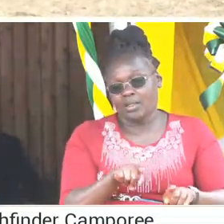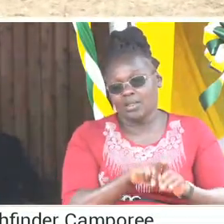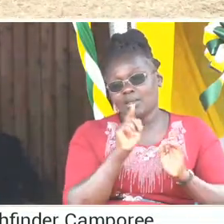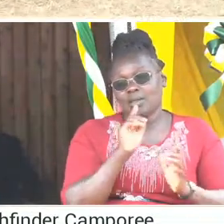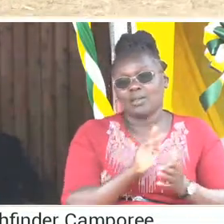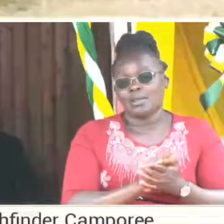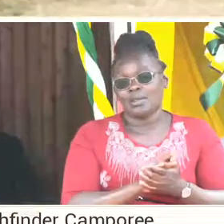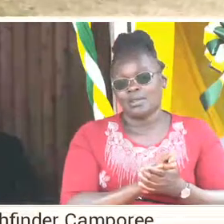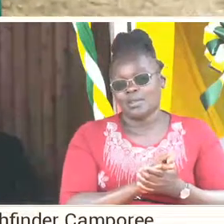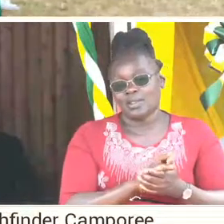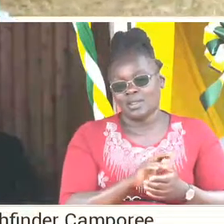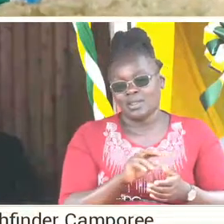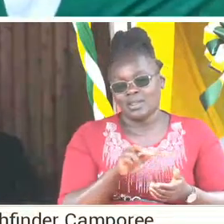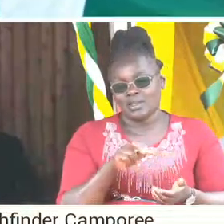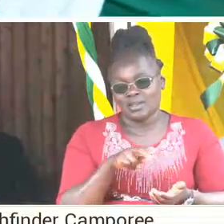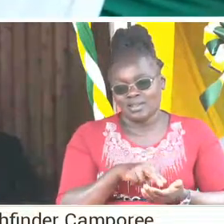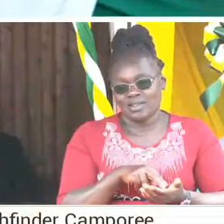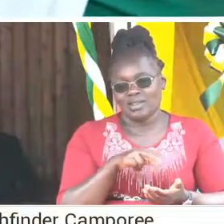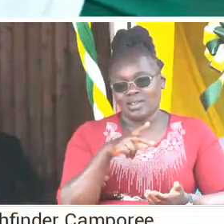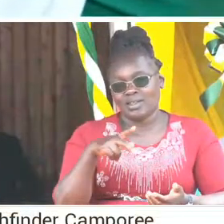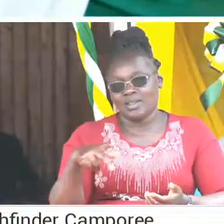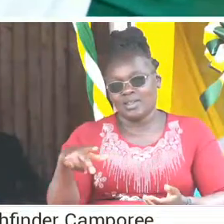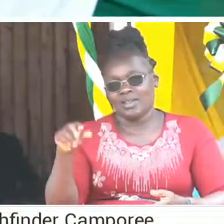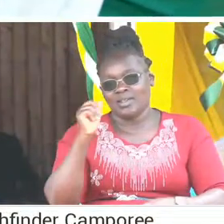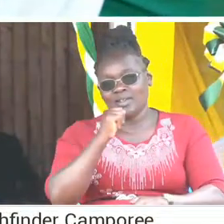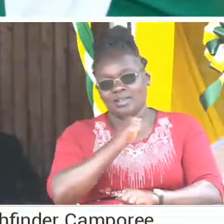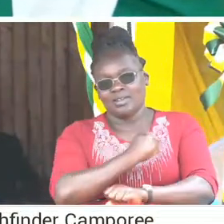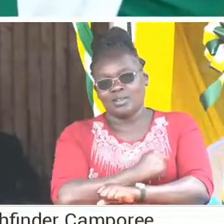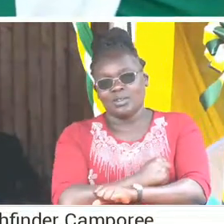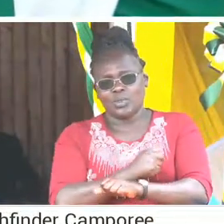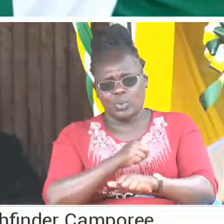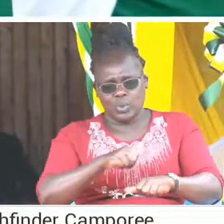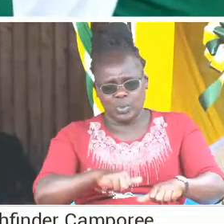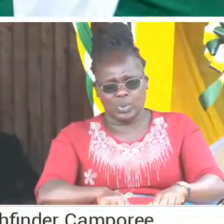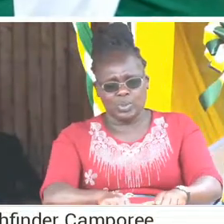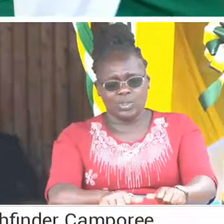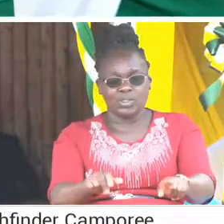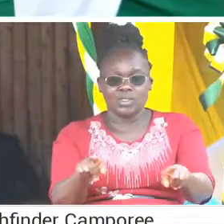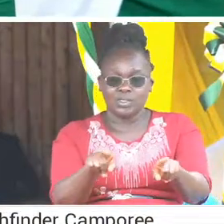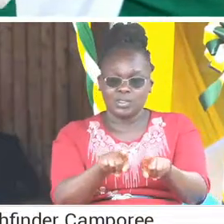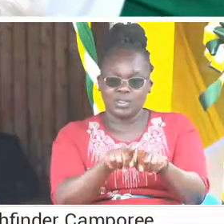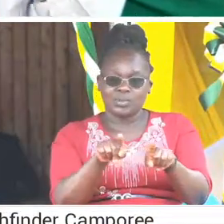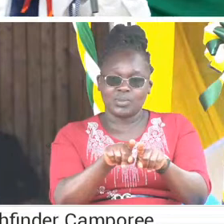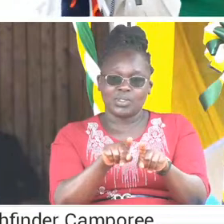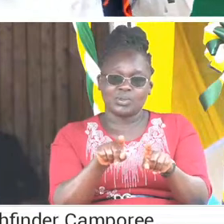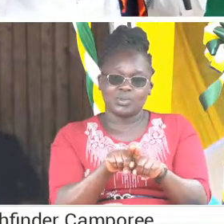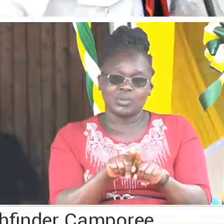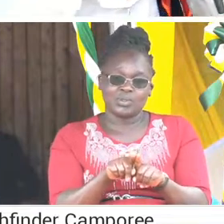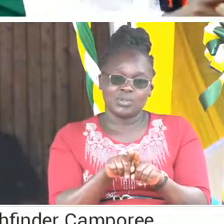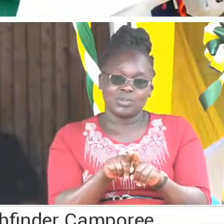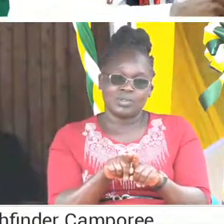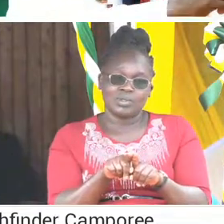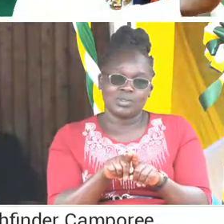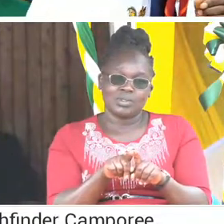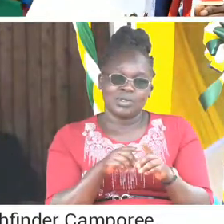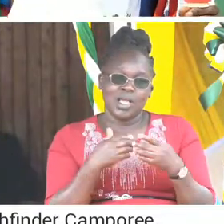commandments. Akaenda shule. Kila siku ikawa desturi yake ana fungu moja la Biblia. Fungu gani?